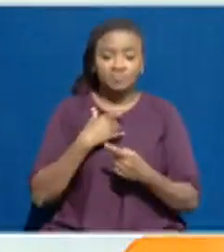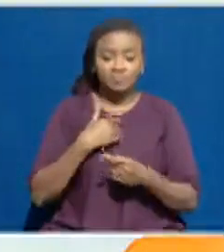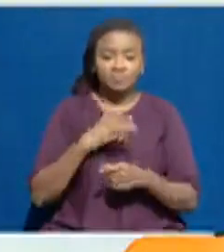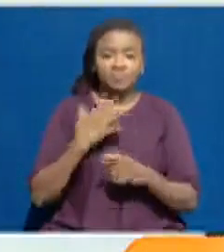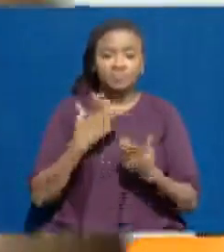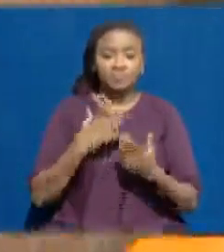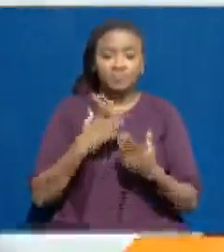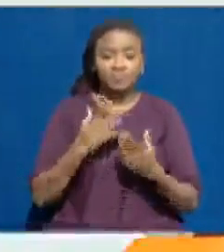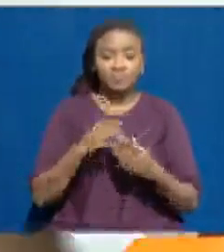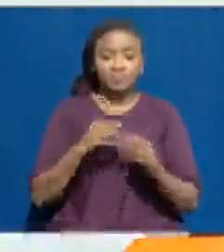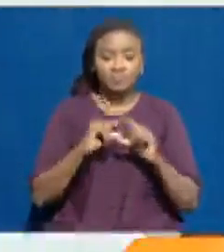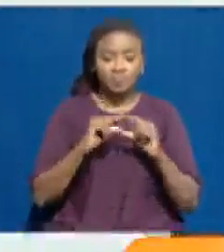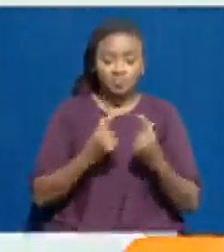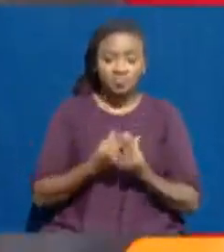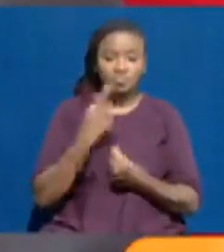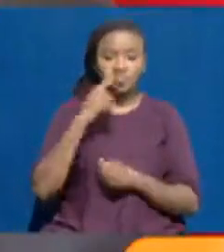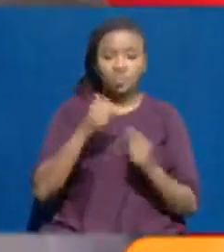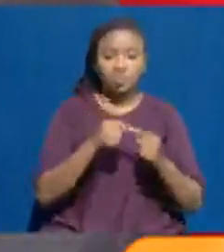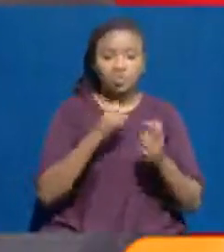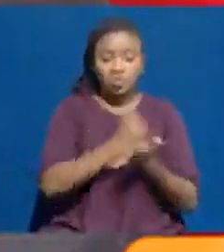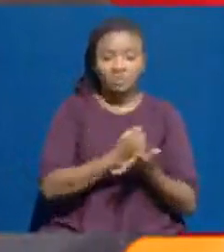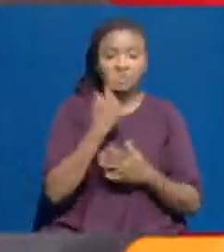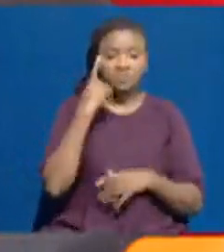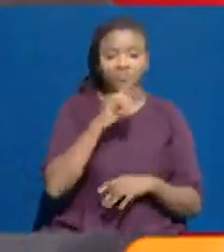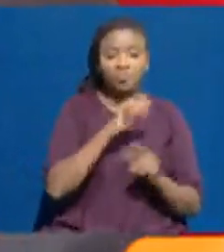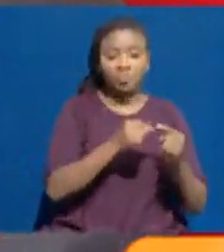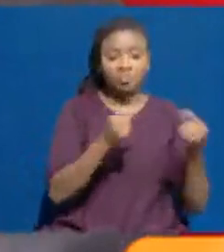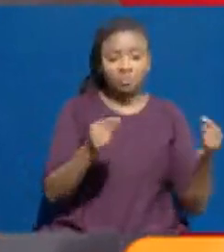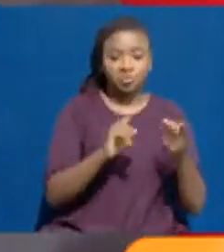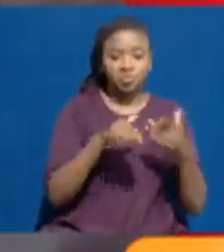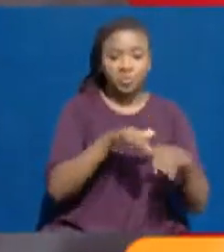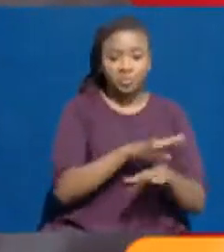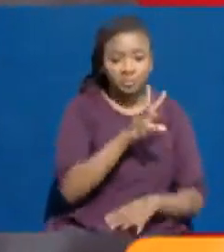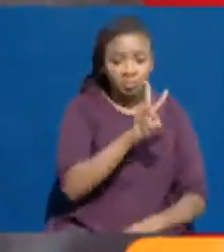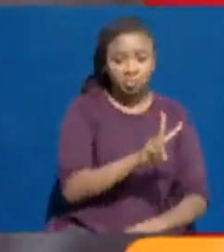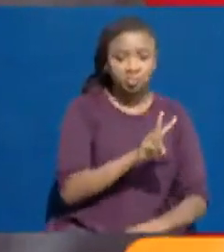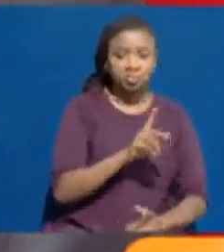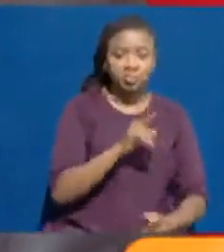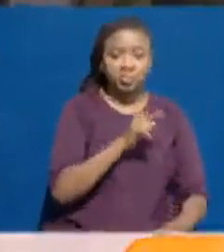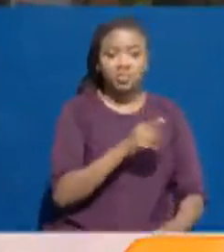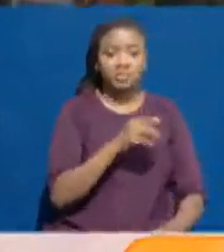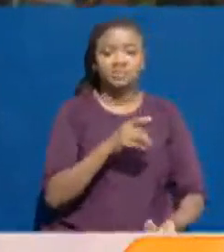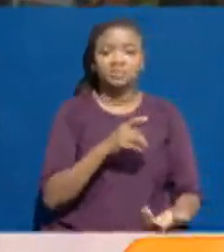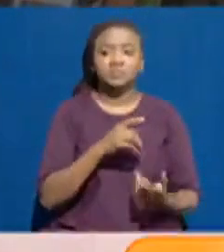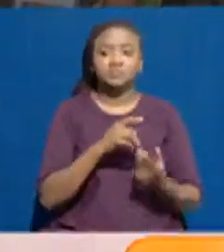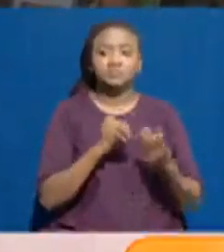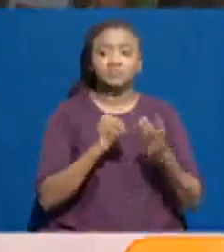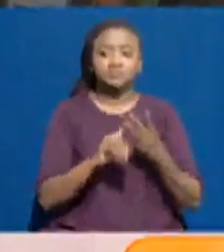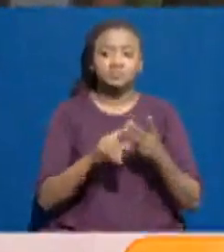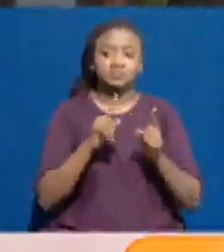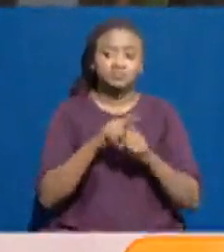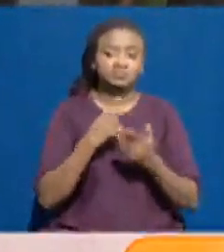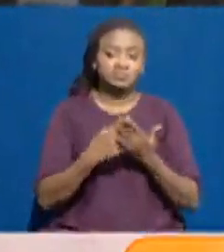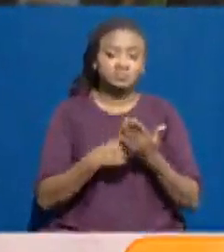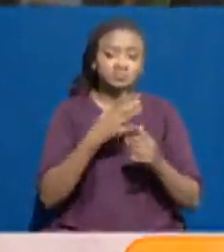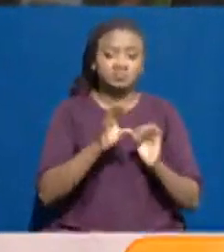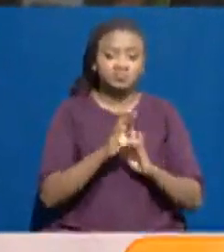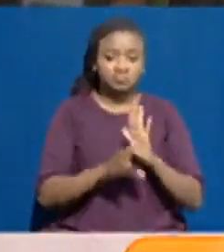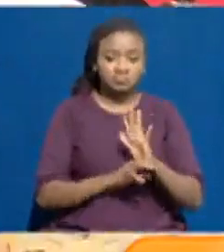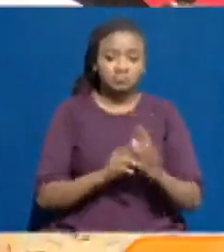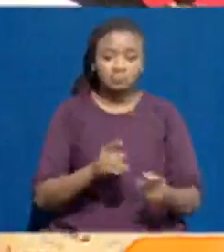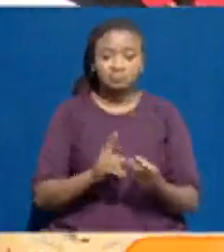wa upinzani pamoja na manaibu wake wawili, kuidhinisha wadhifa wa mkuu wa mawaziri kwenye katiba,